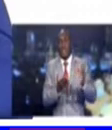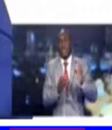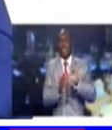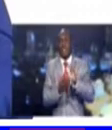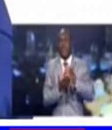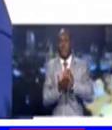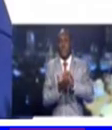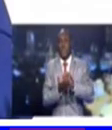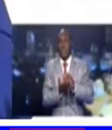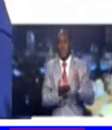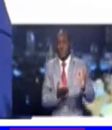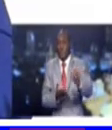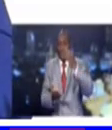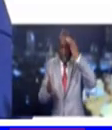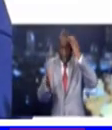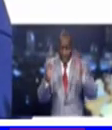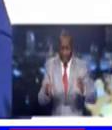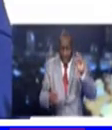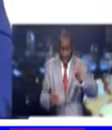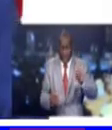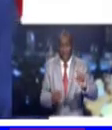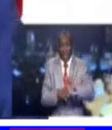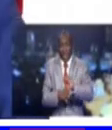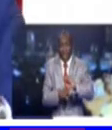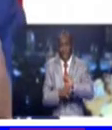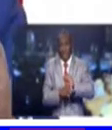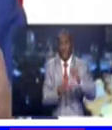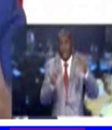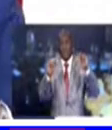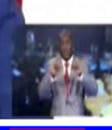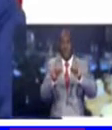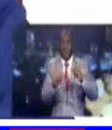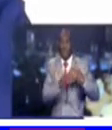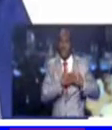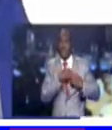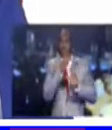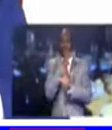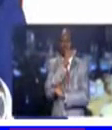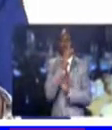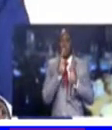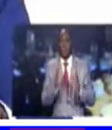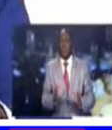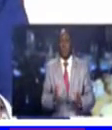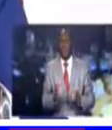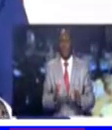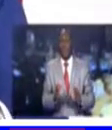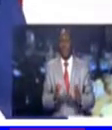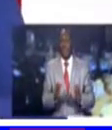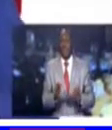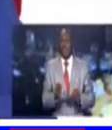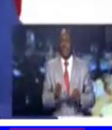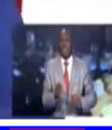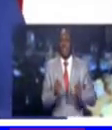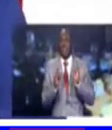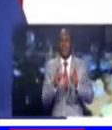les dispositions nécessaires à l'application de ces mesures michel compacteurs l'état d'urgence